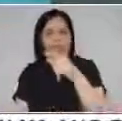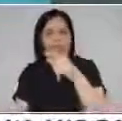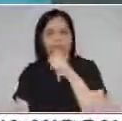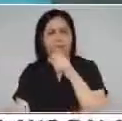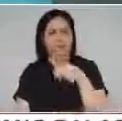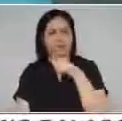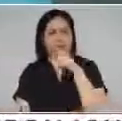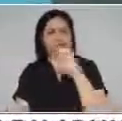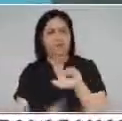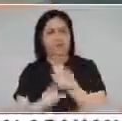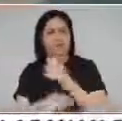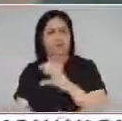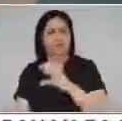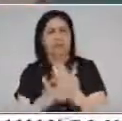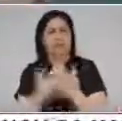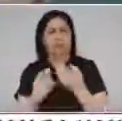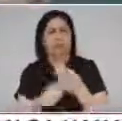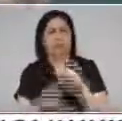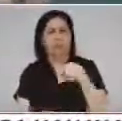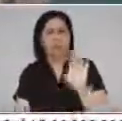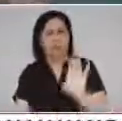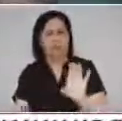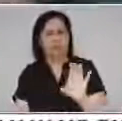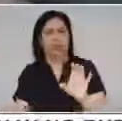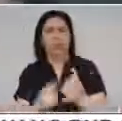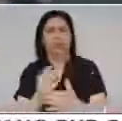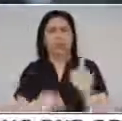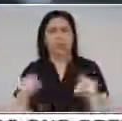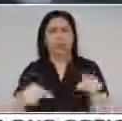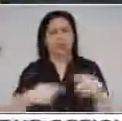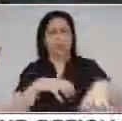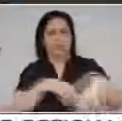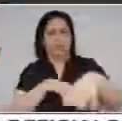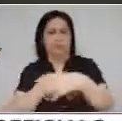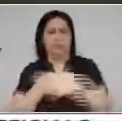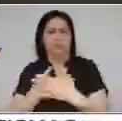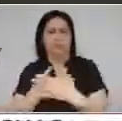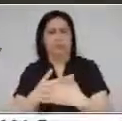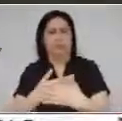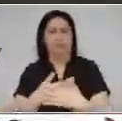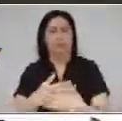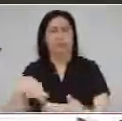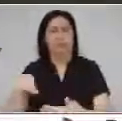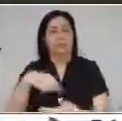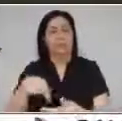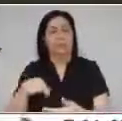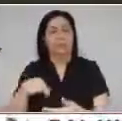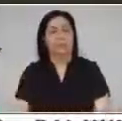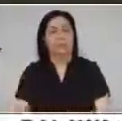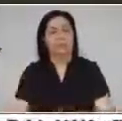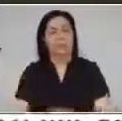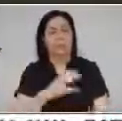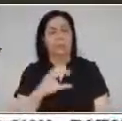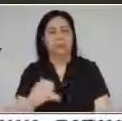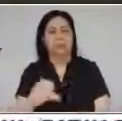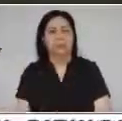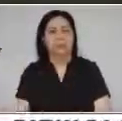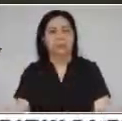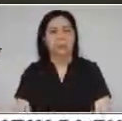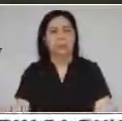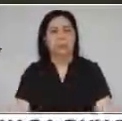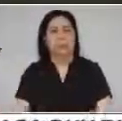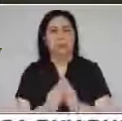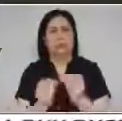Opo. Malaking pananagutan dyan ng barangay oras na na merong kapabayaan yan,